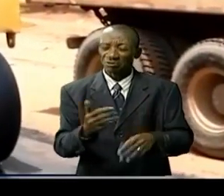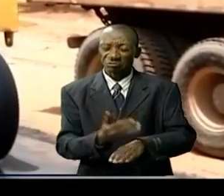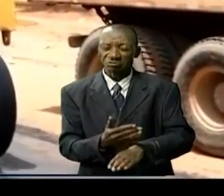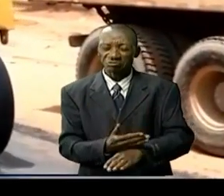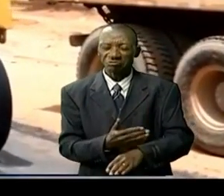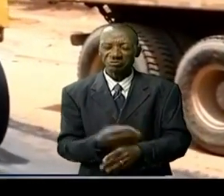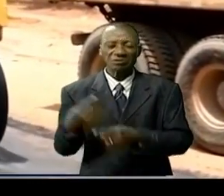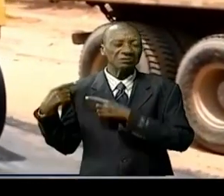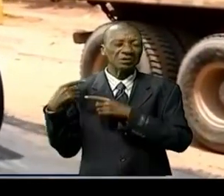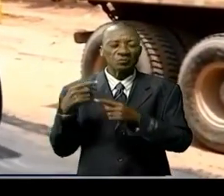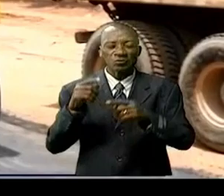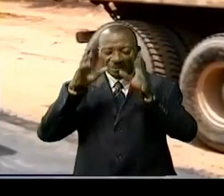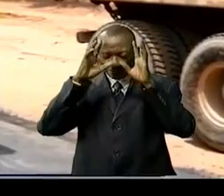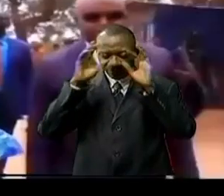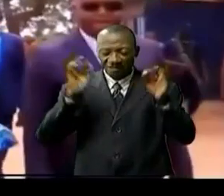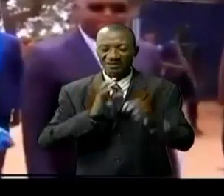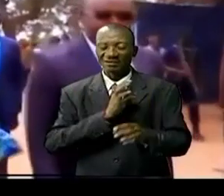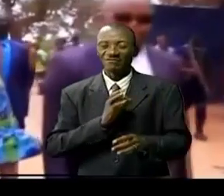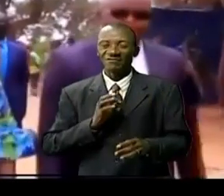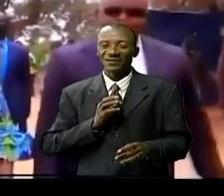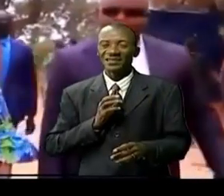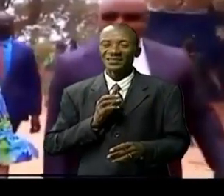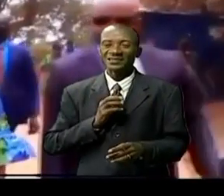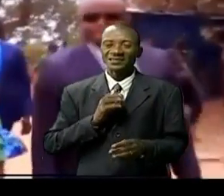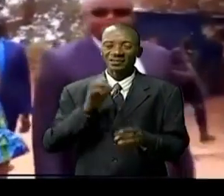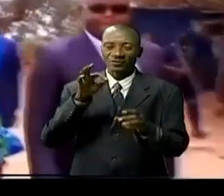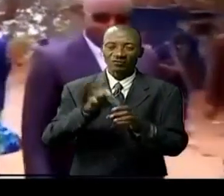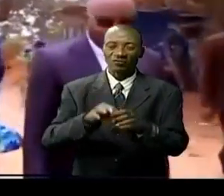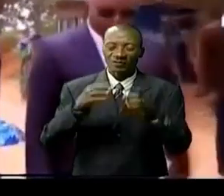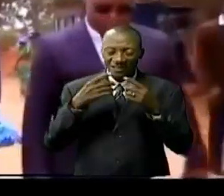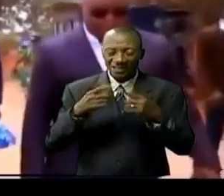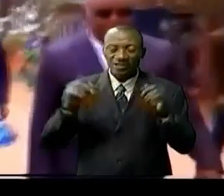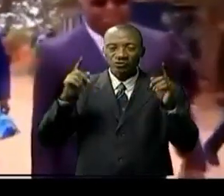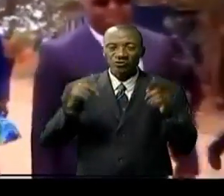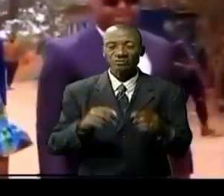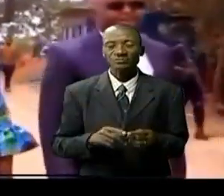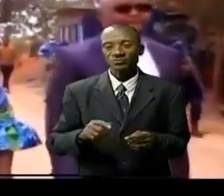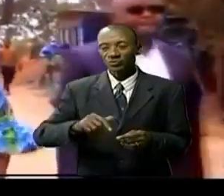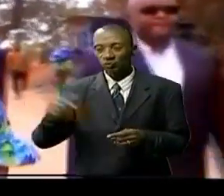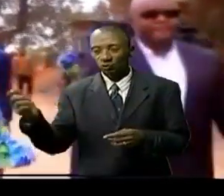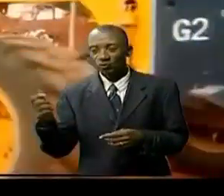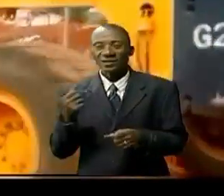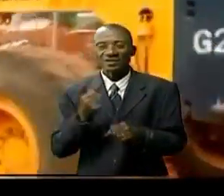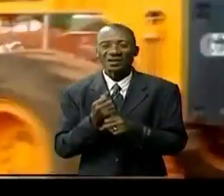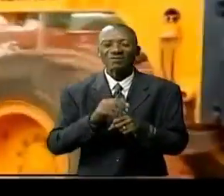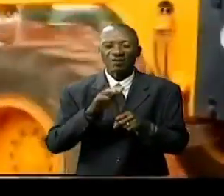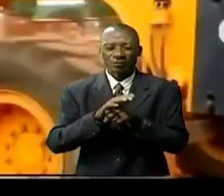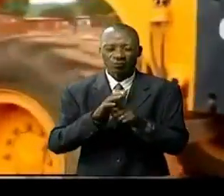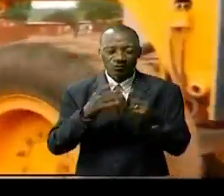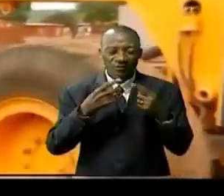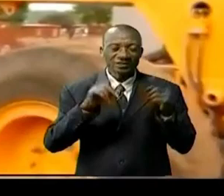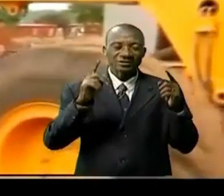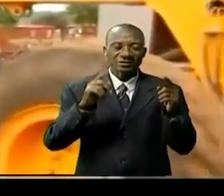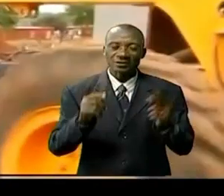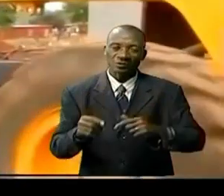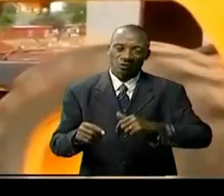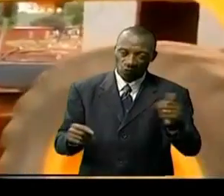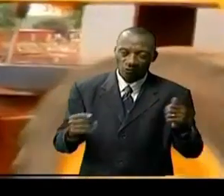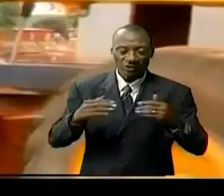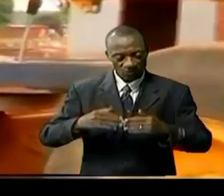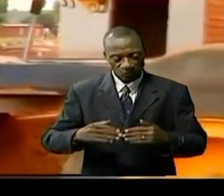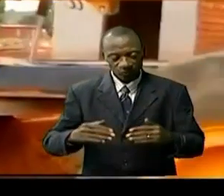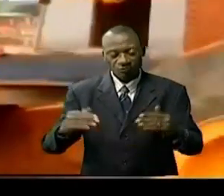provinces bien de choses ont été réalisées bien d'autres encore sont en voie de l'être c'est l'affirmation du chargé de communication